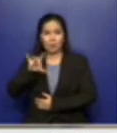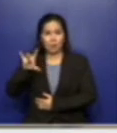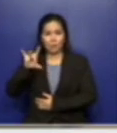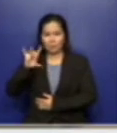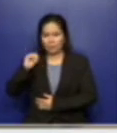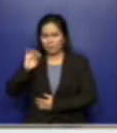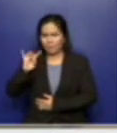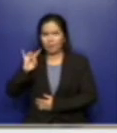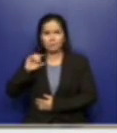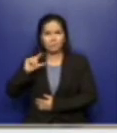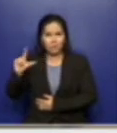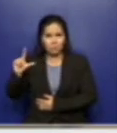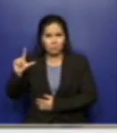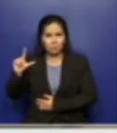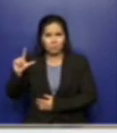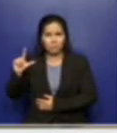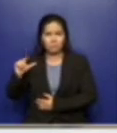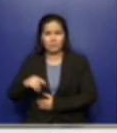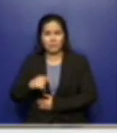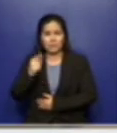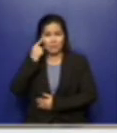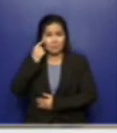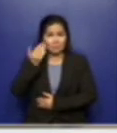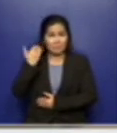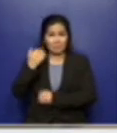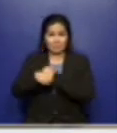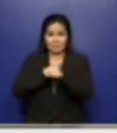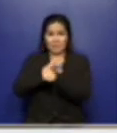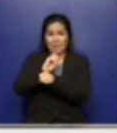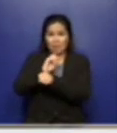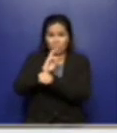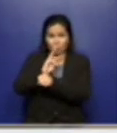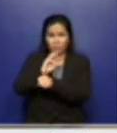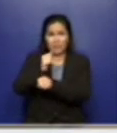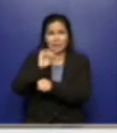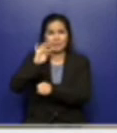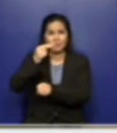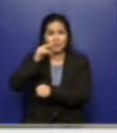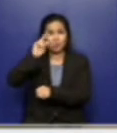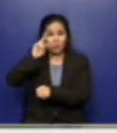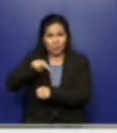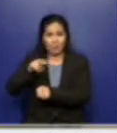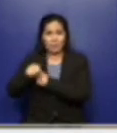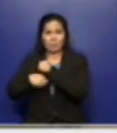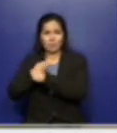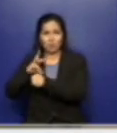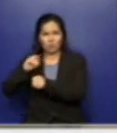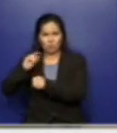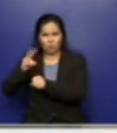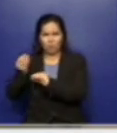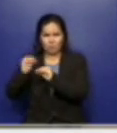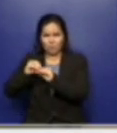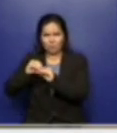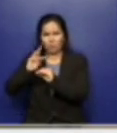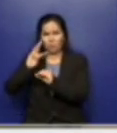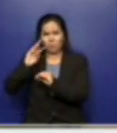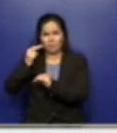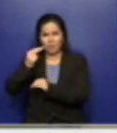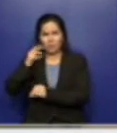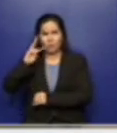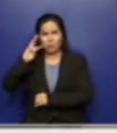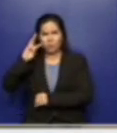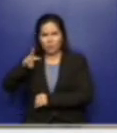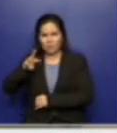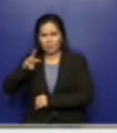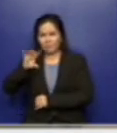66,848 ล้านท่านลองคิดดูครับปี56 42,000 ล้านมาปี62เป็น 66,848